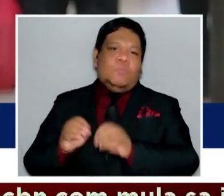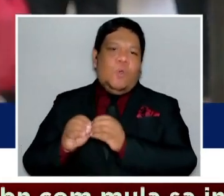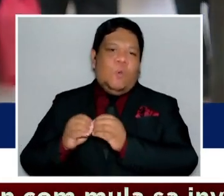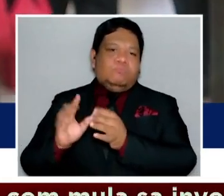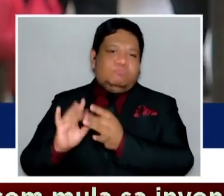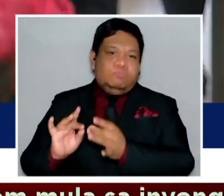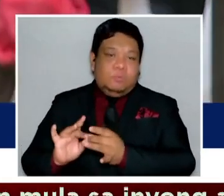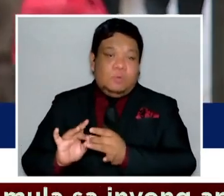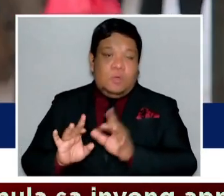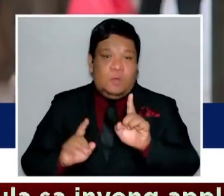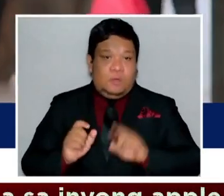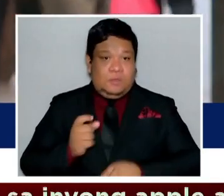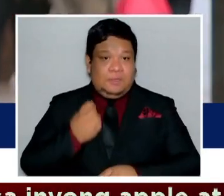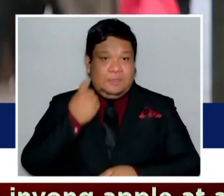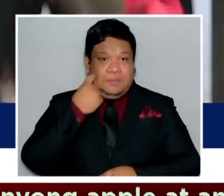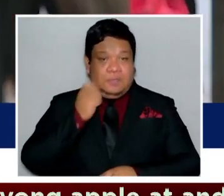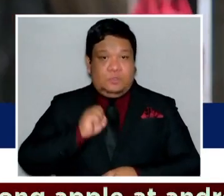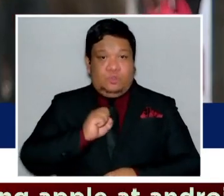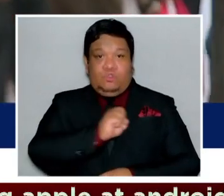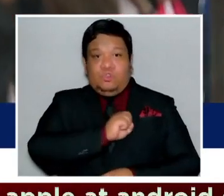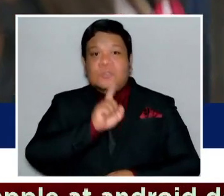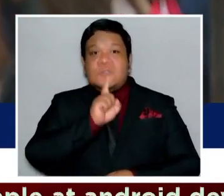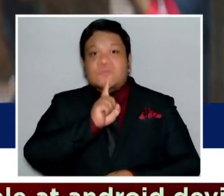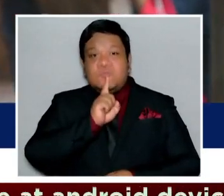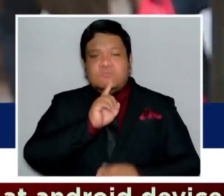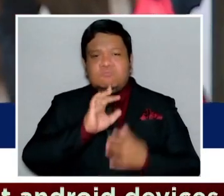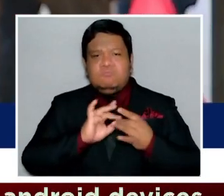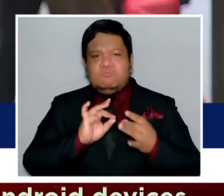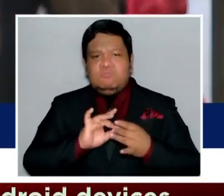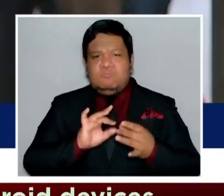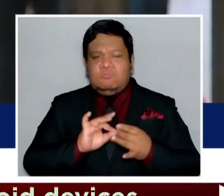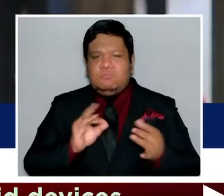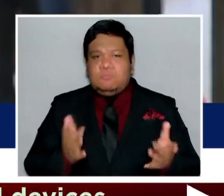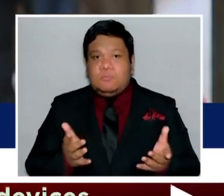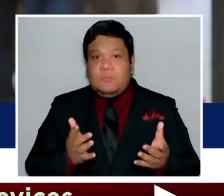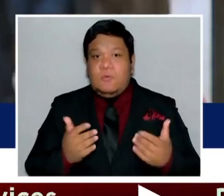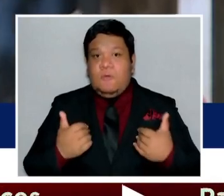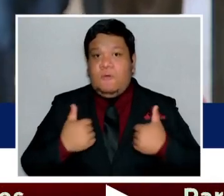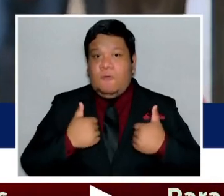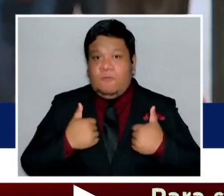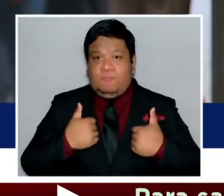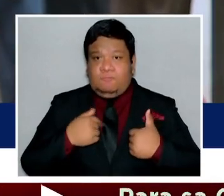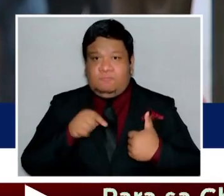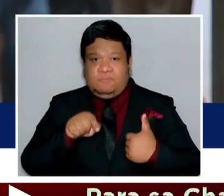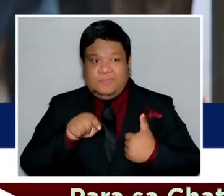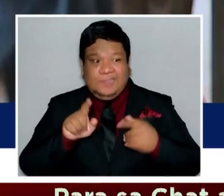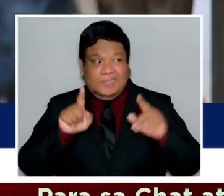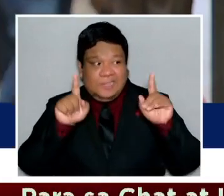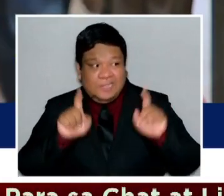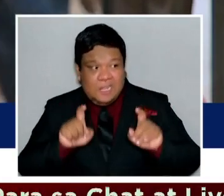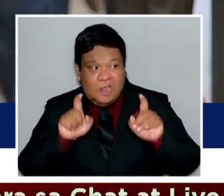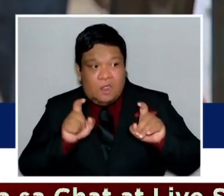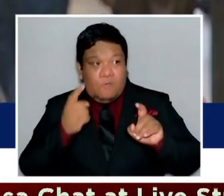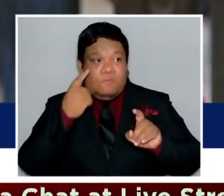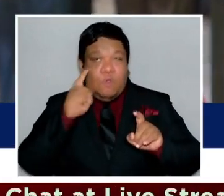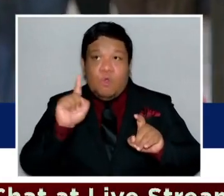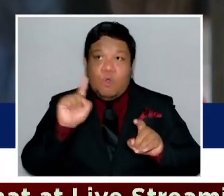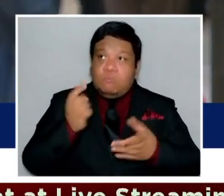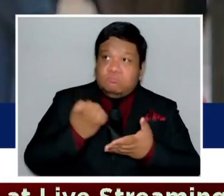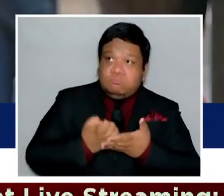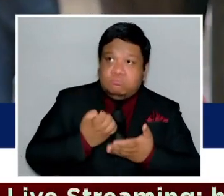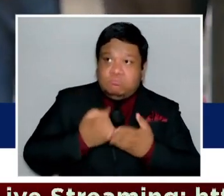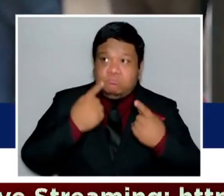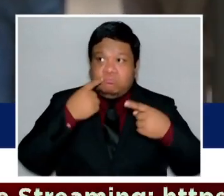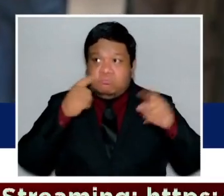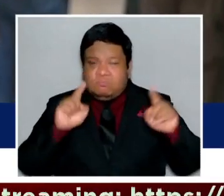si Senator Chis Escudero at sabi niya walang test of economic viability na naibigay yung economic managers ng Marcos